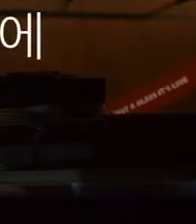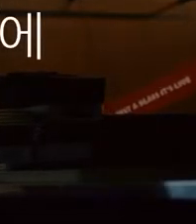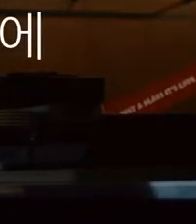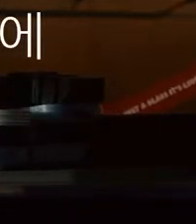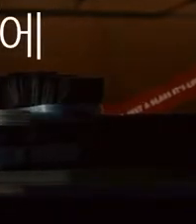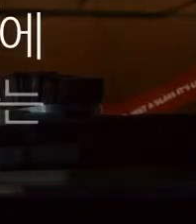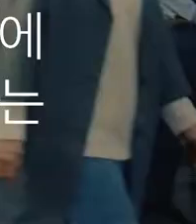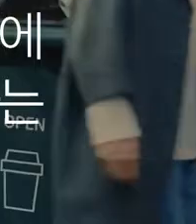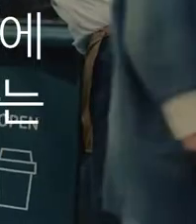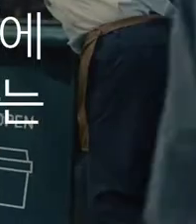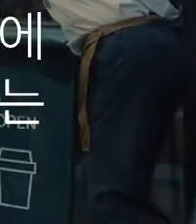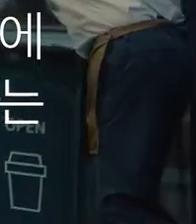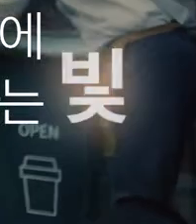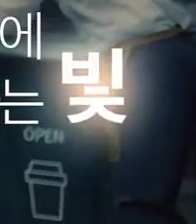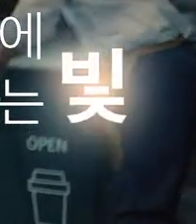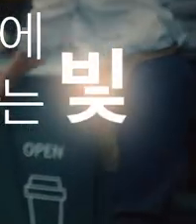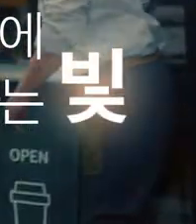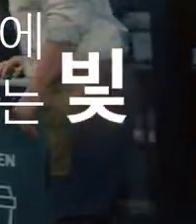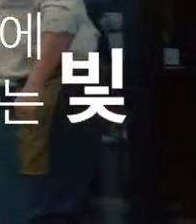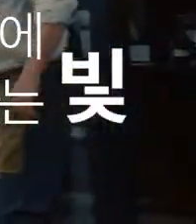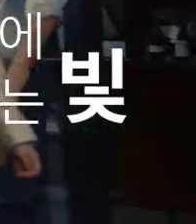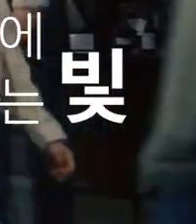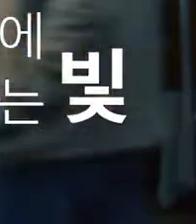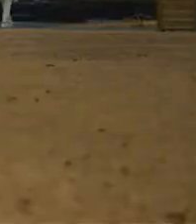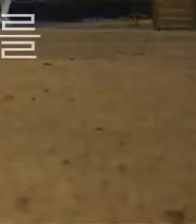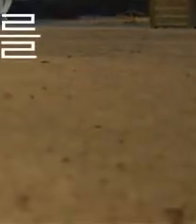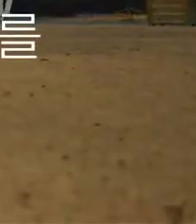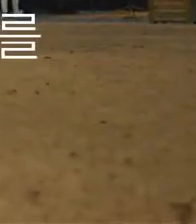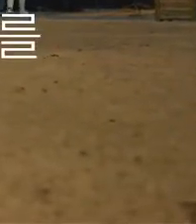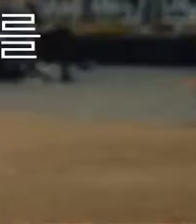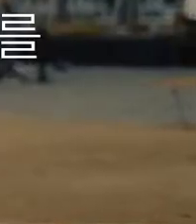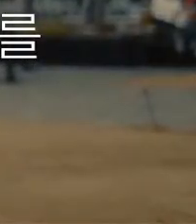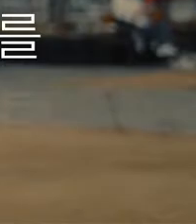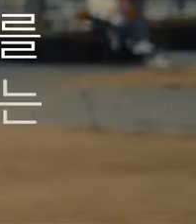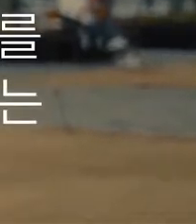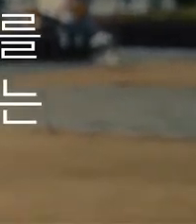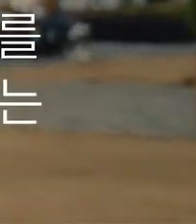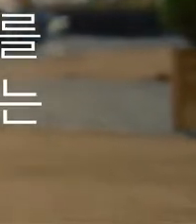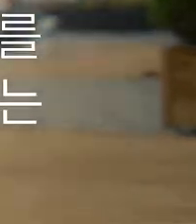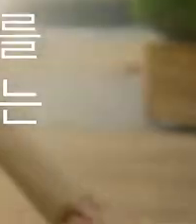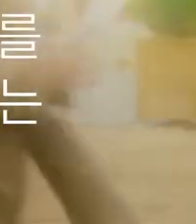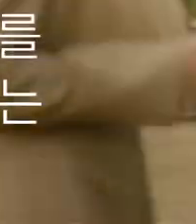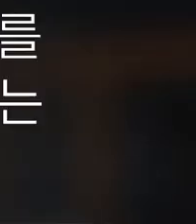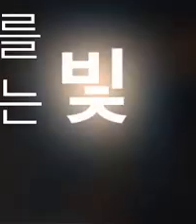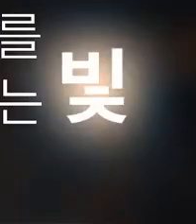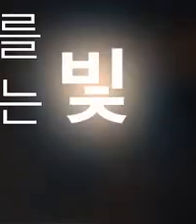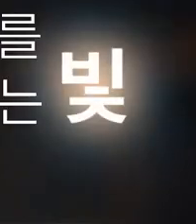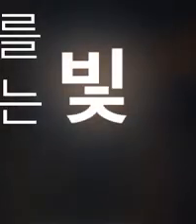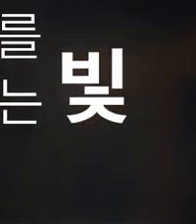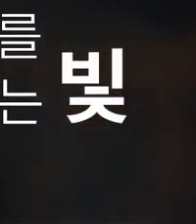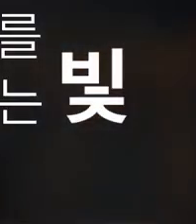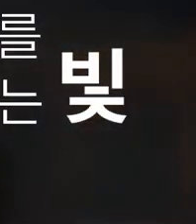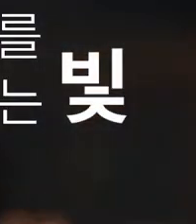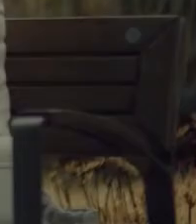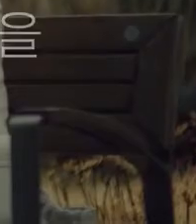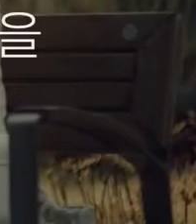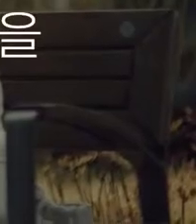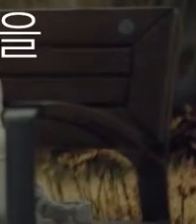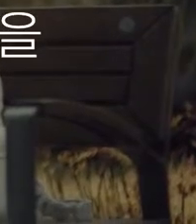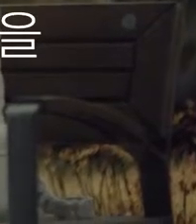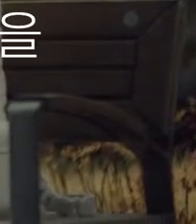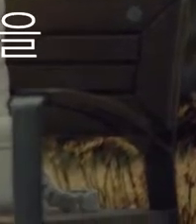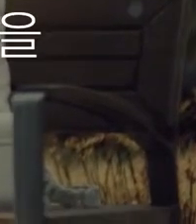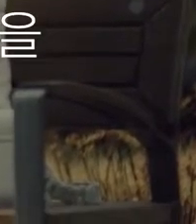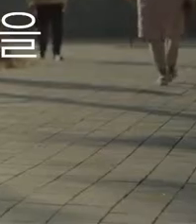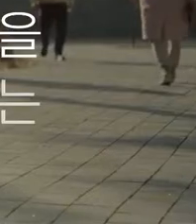우리의 생활에 온기를 더하는 빛, 아이들의 미래를 온전하게 밝히는 빛,